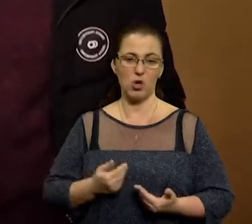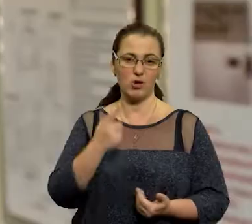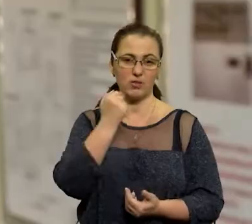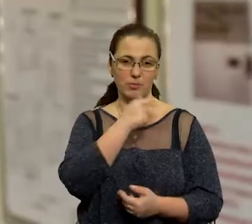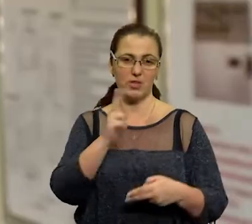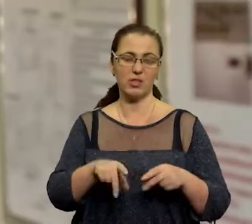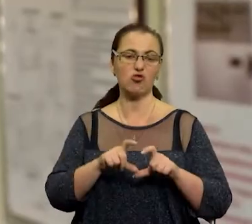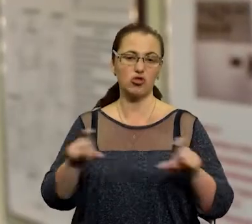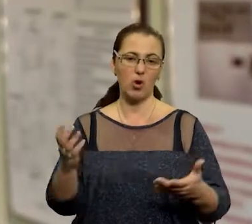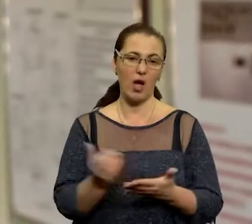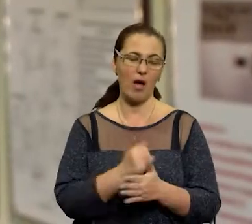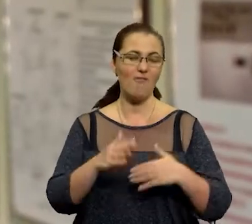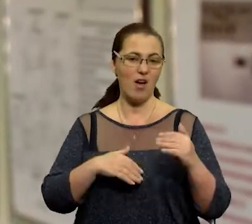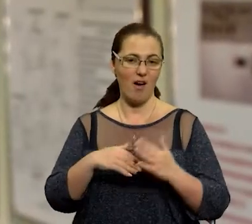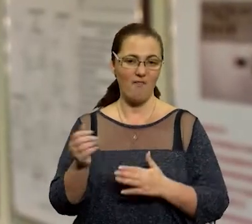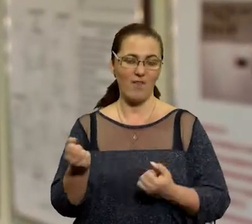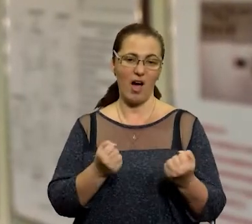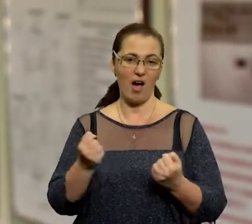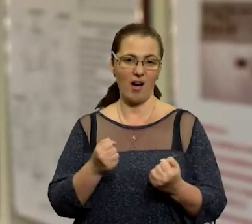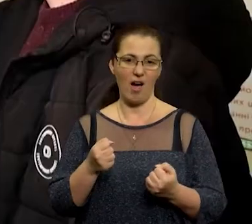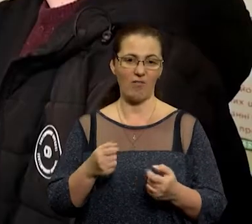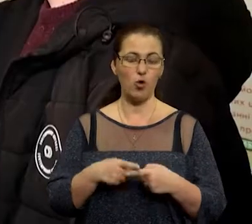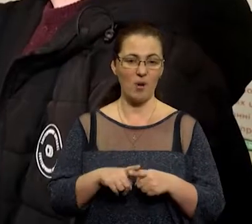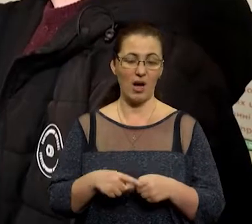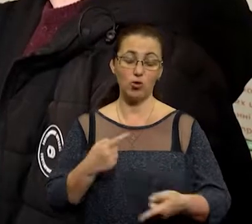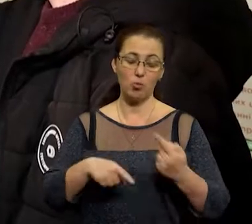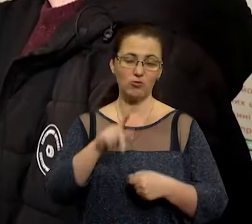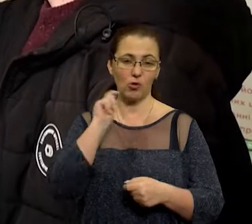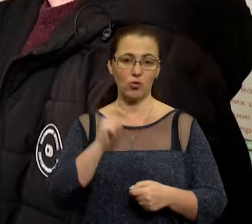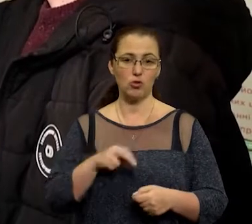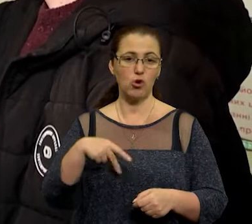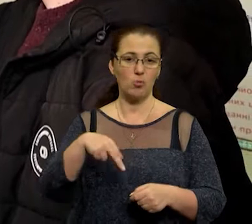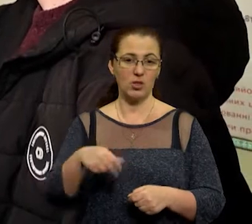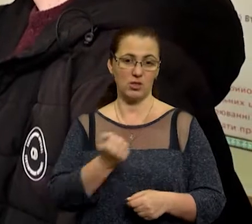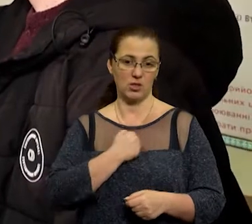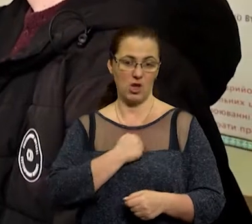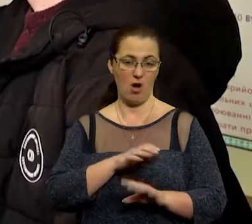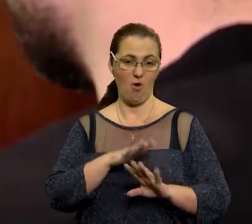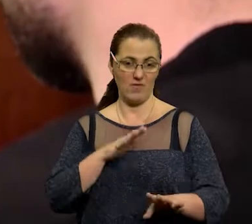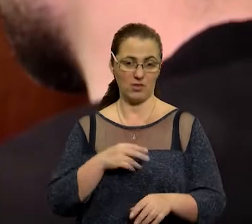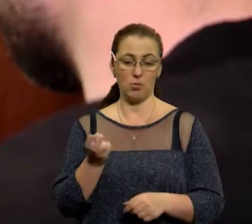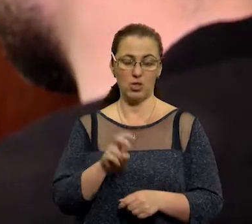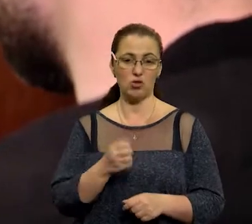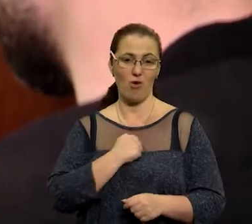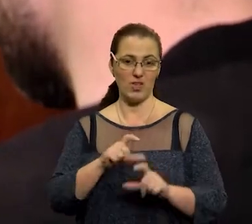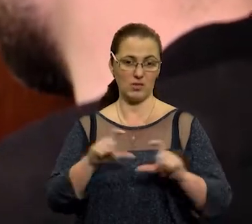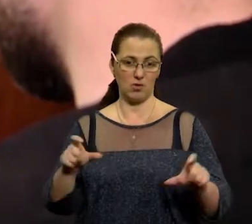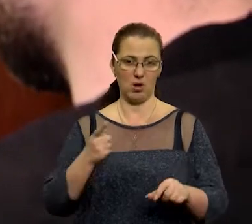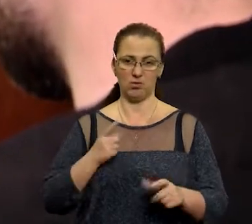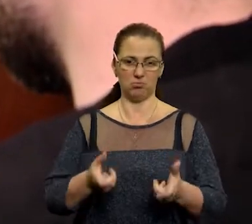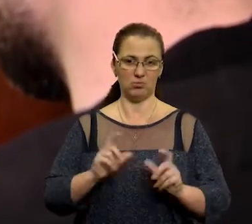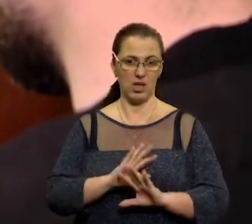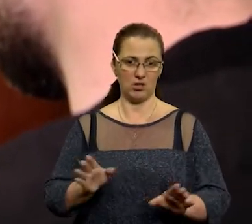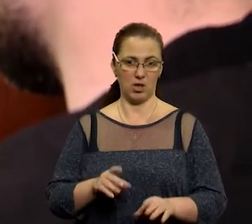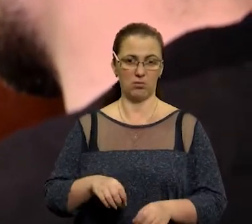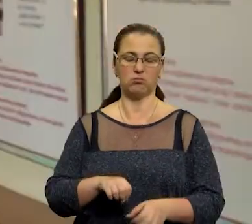школу, здобув фах автомеханіка, але повернувся в Україну, щоб піти до війська. Прийшов до військкомату, не дочекавшись повістки, адже твердо вирішив –